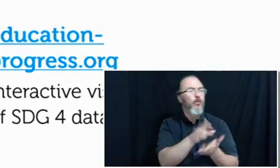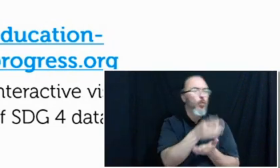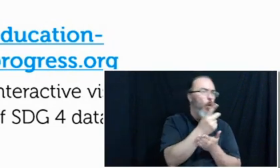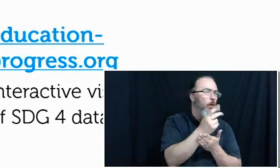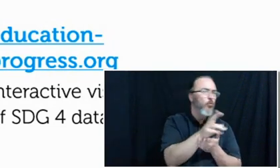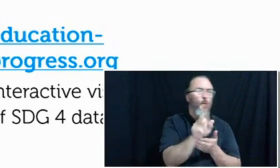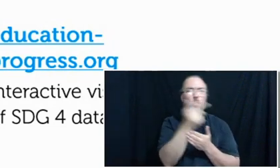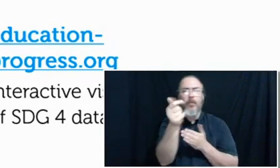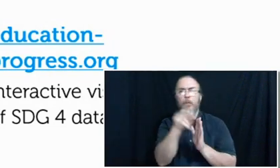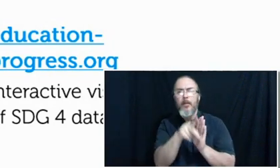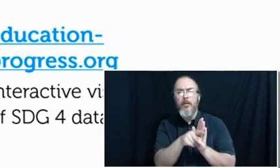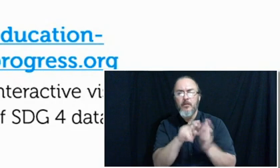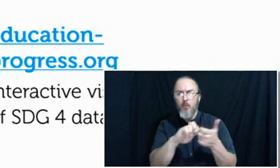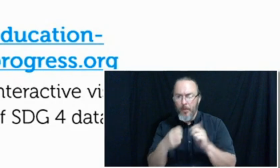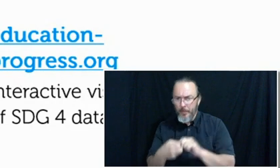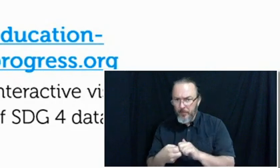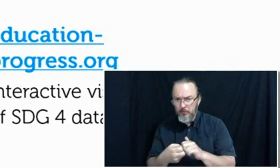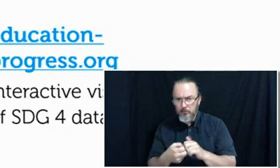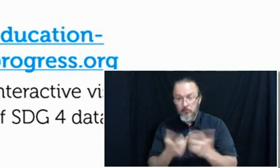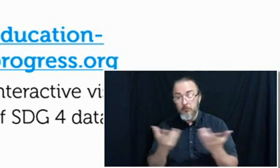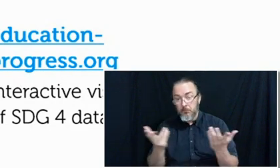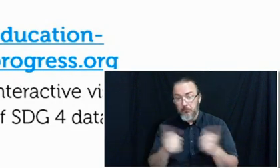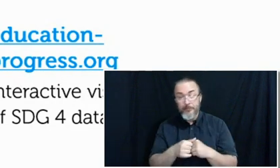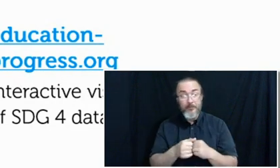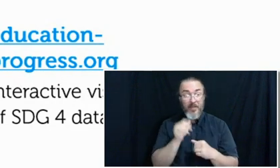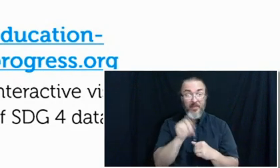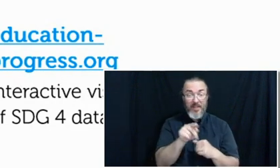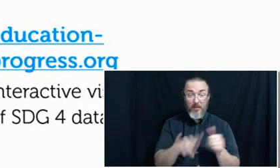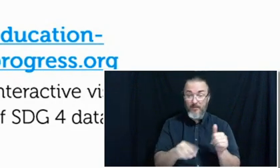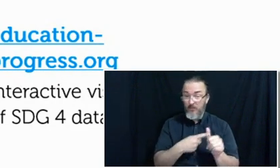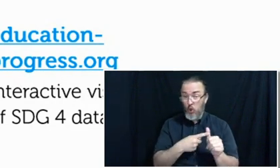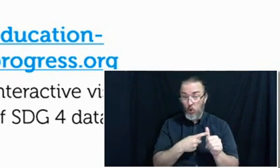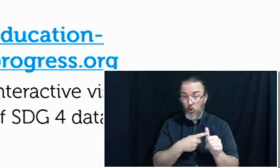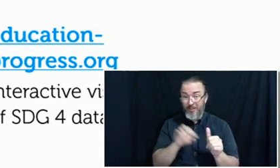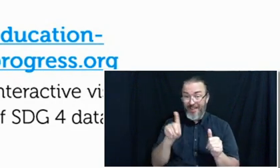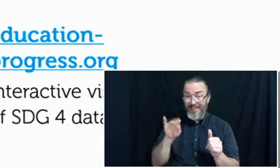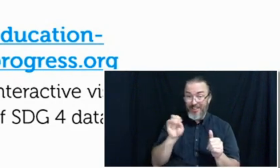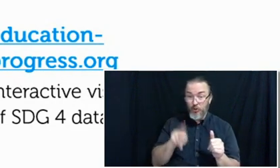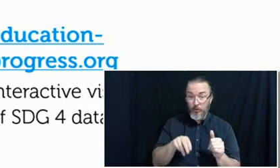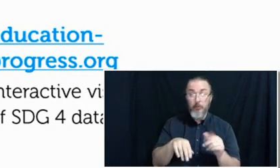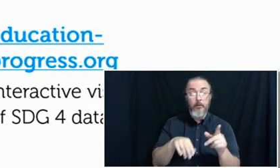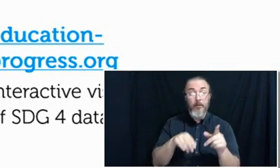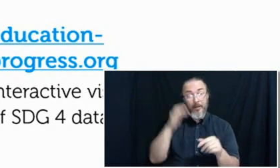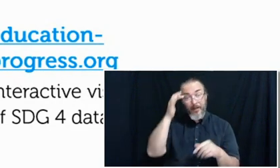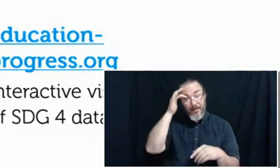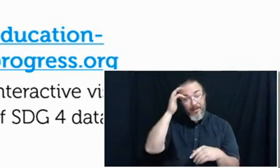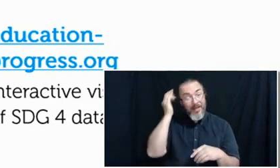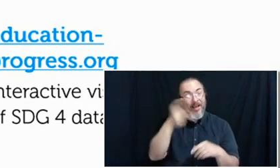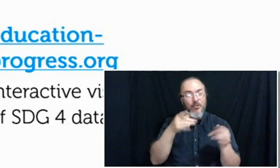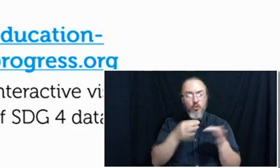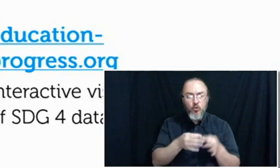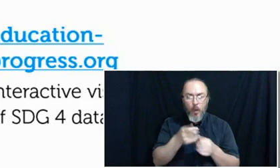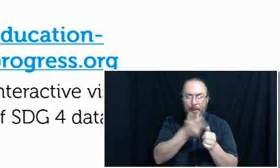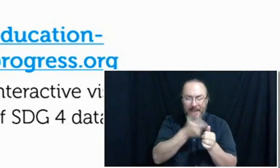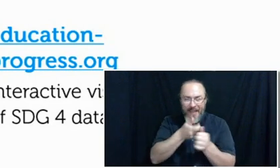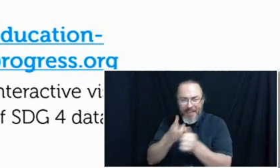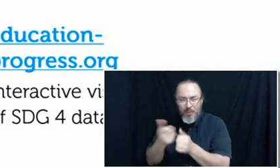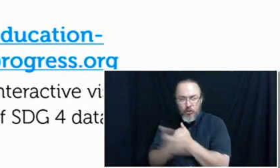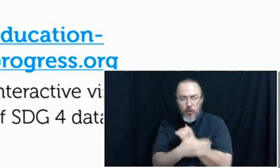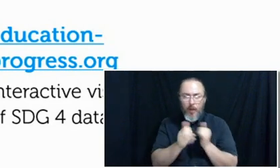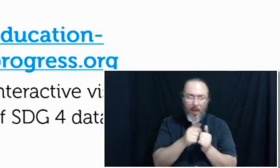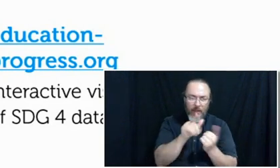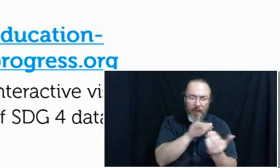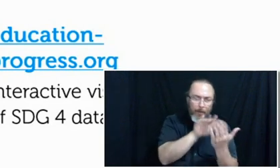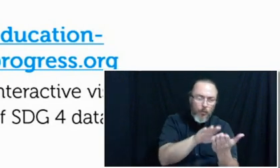tel ou tel pays pour cette question de politique de l'éducation? Le site web Peer comprend des profils décrivant des approches